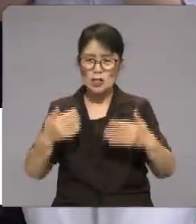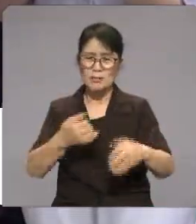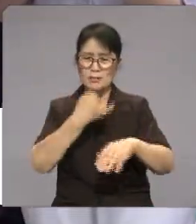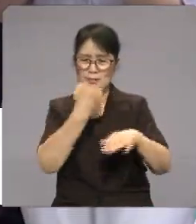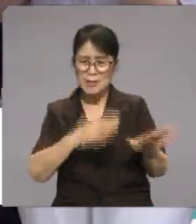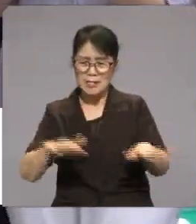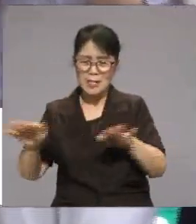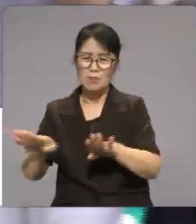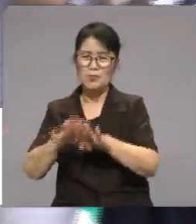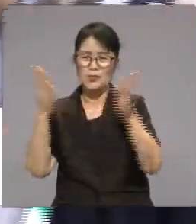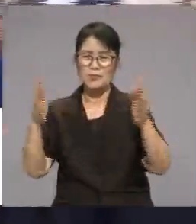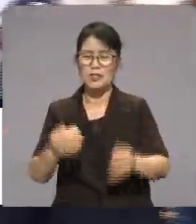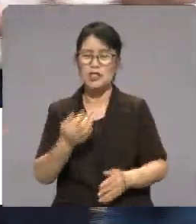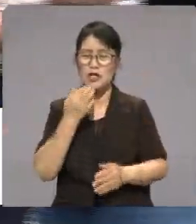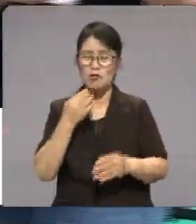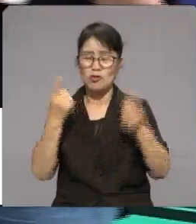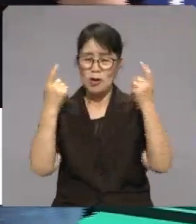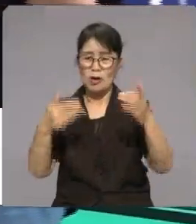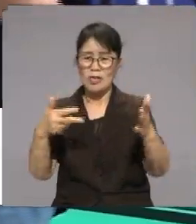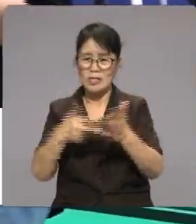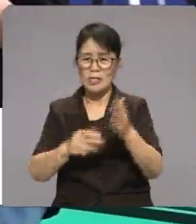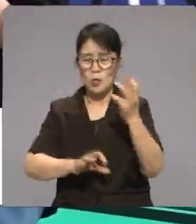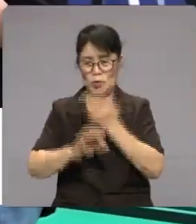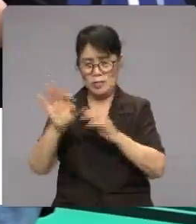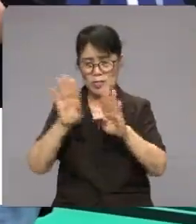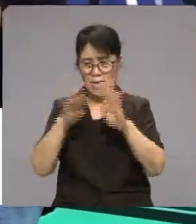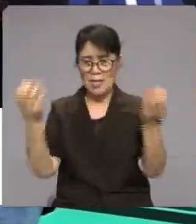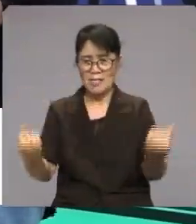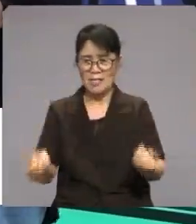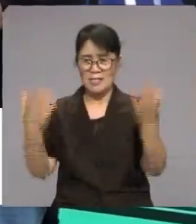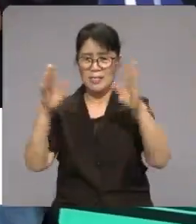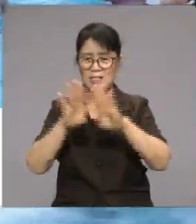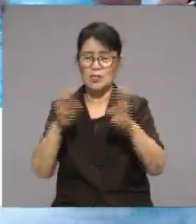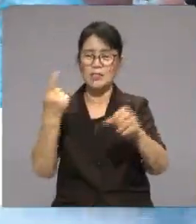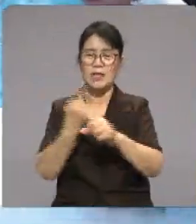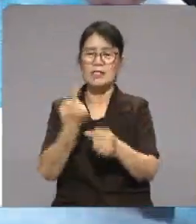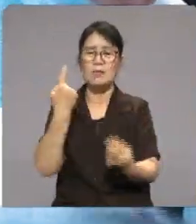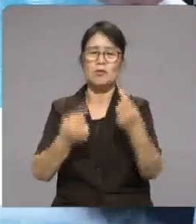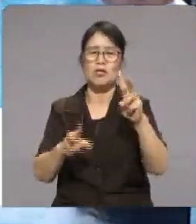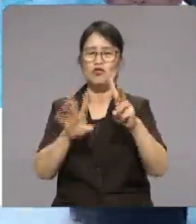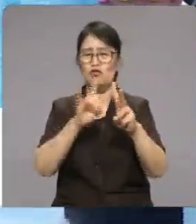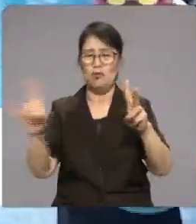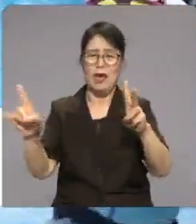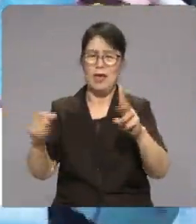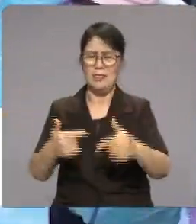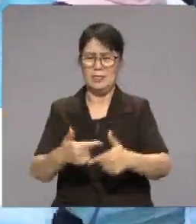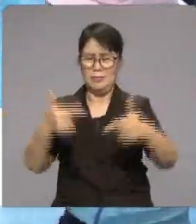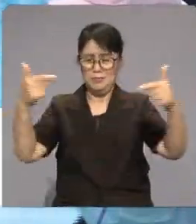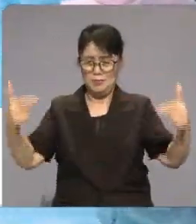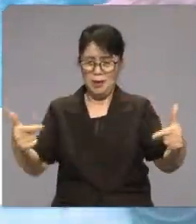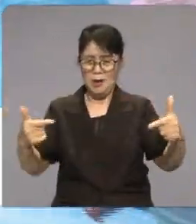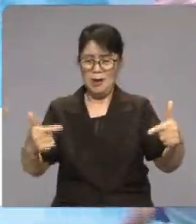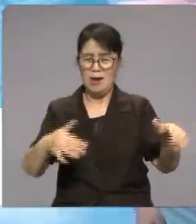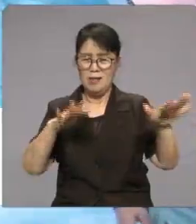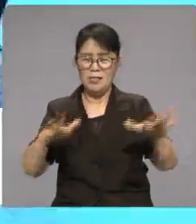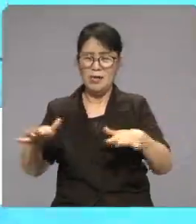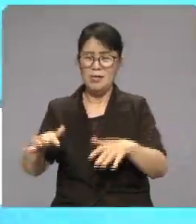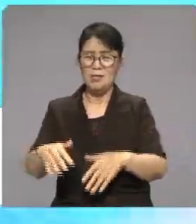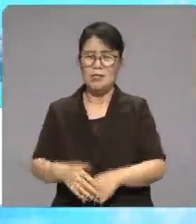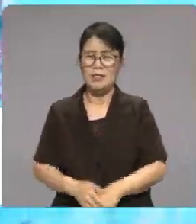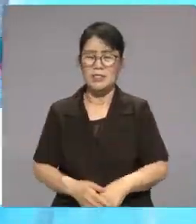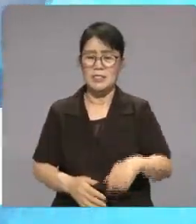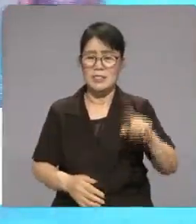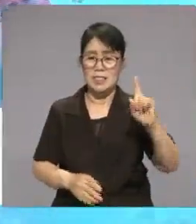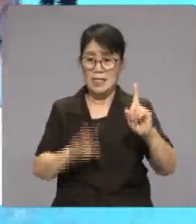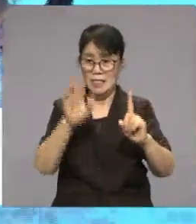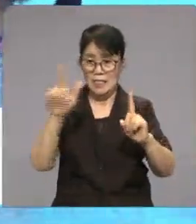열었습니다 서울 관광재단은 오전 개장식을 열고 지난해보다 두배 큰 규모로 만든 머 비치가 1일 5부제로